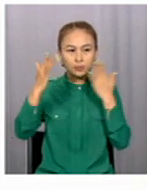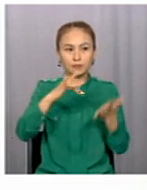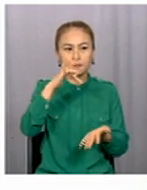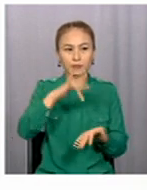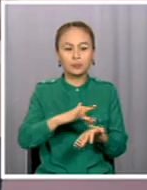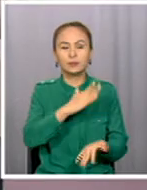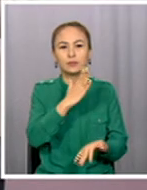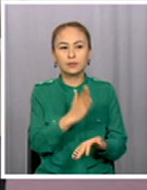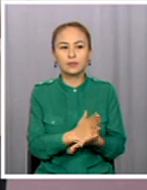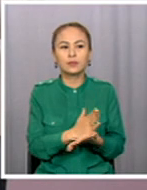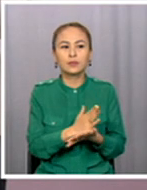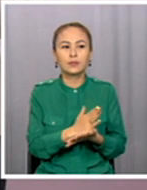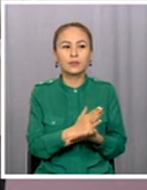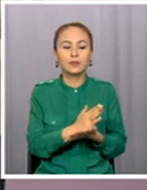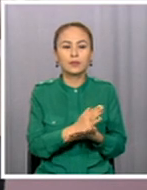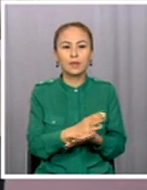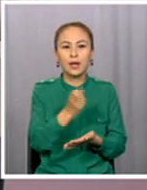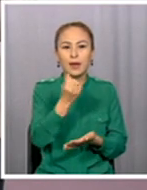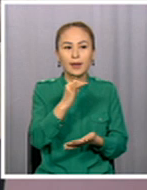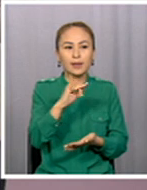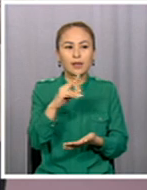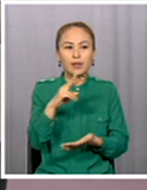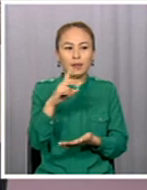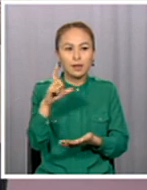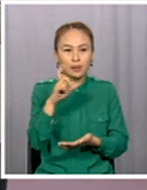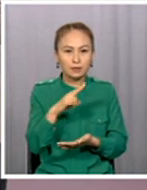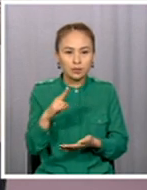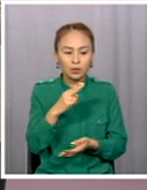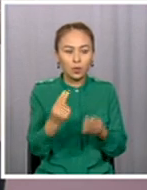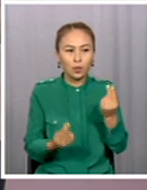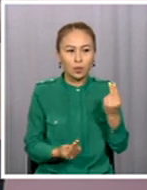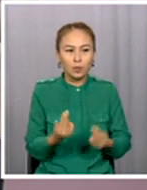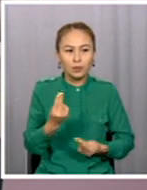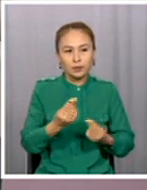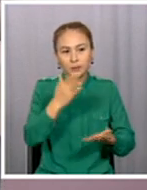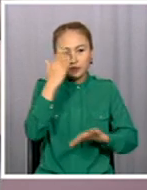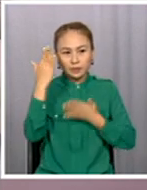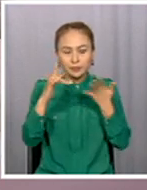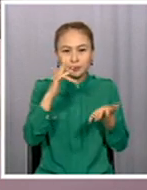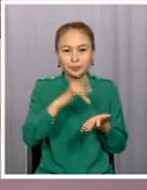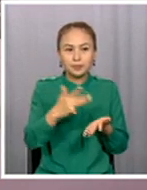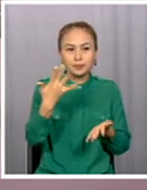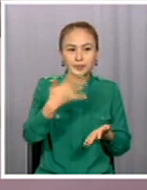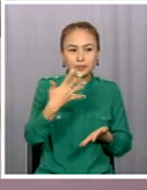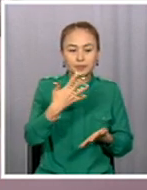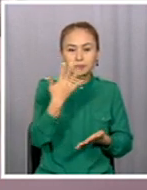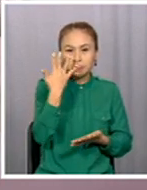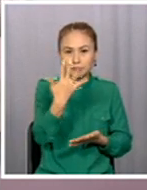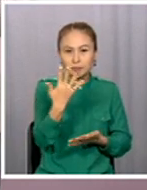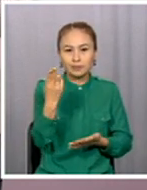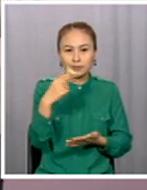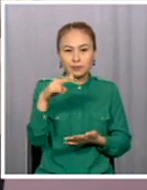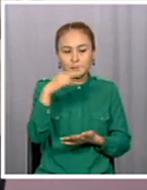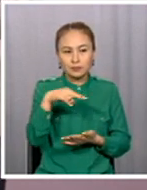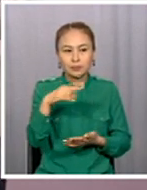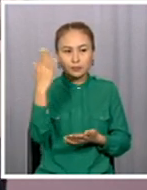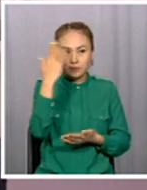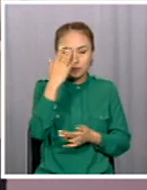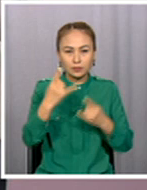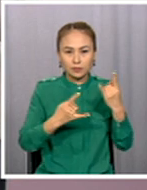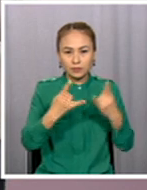бар. Айленд ойын сауық орталығында 5D кинотеатры қызмет